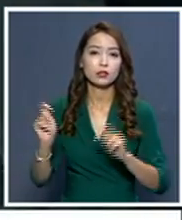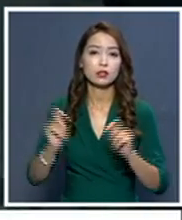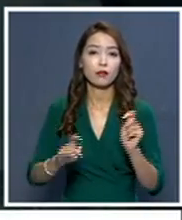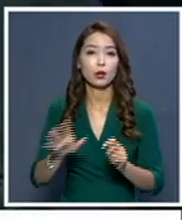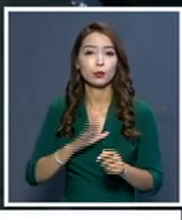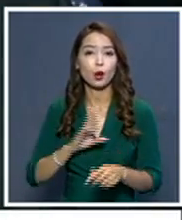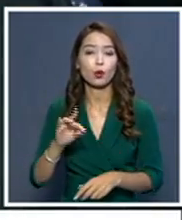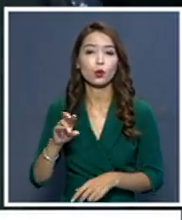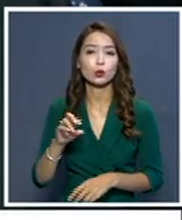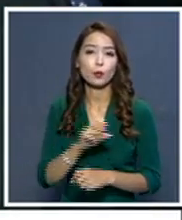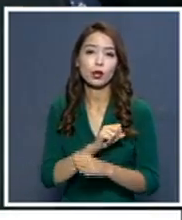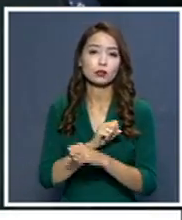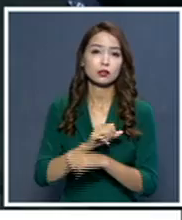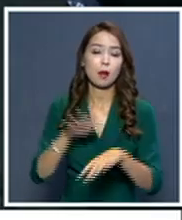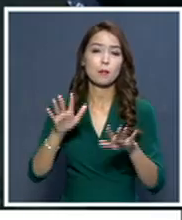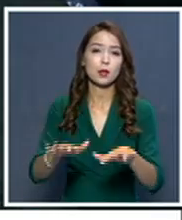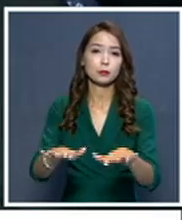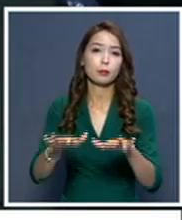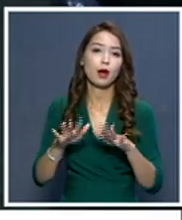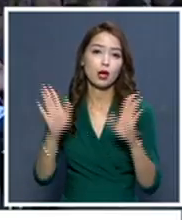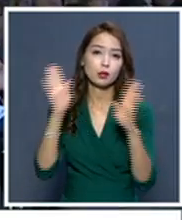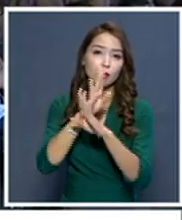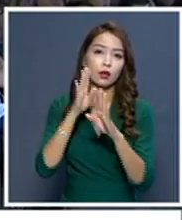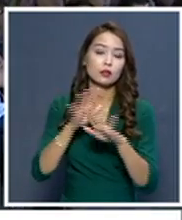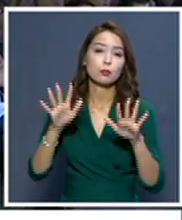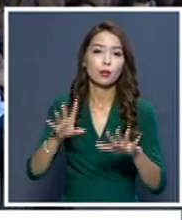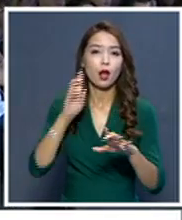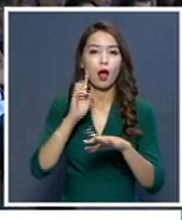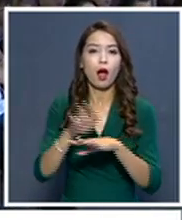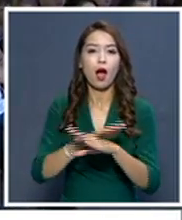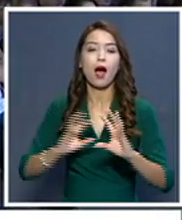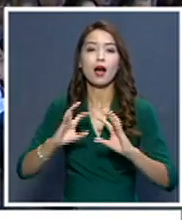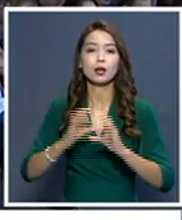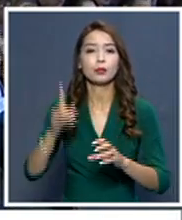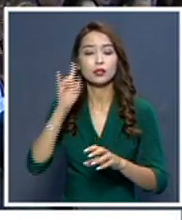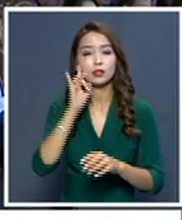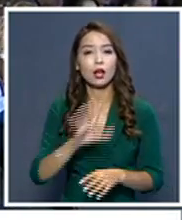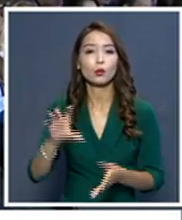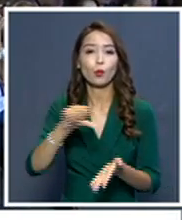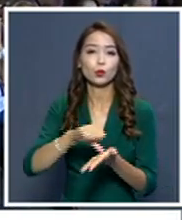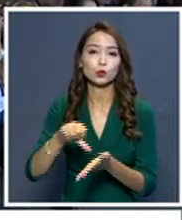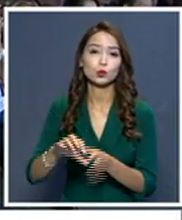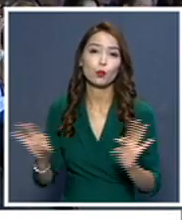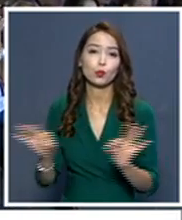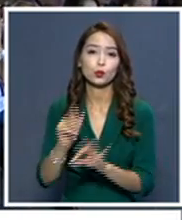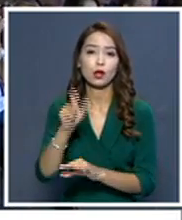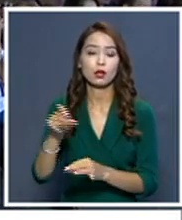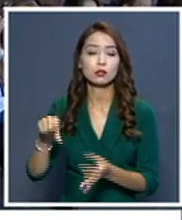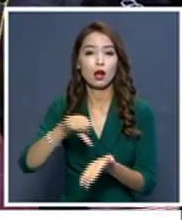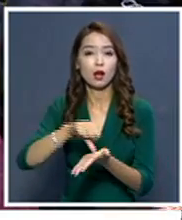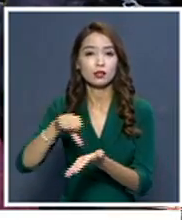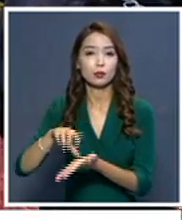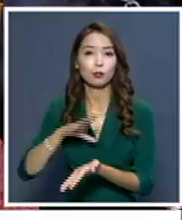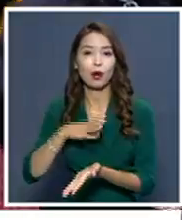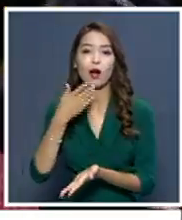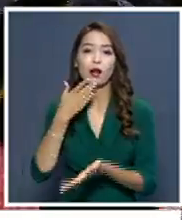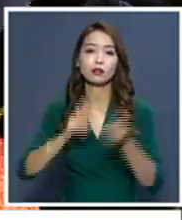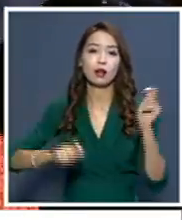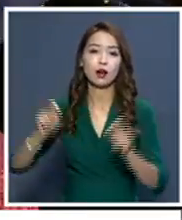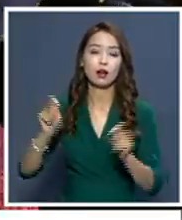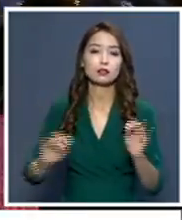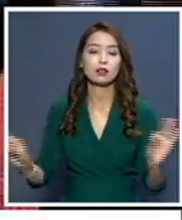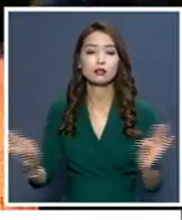демалыс паркінде болған салтанатты шараға еліміз бен әлемнің ең танымал музыканттары қатысты. Олар отандық және шетелдік